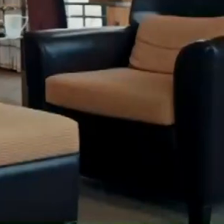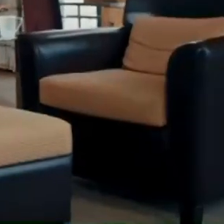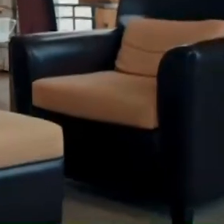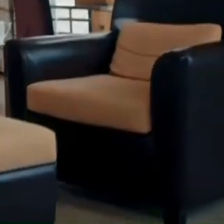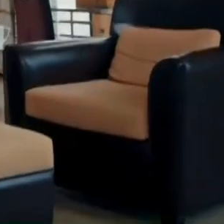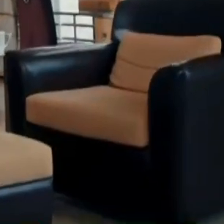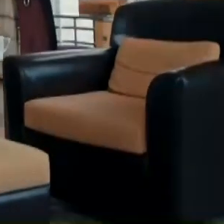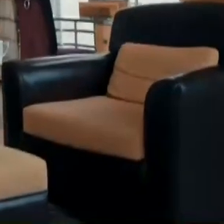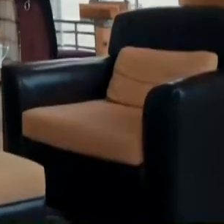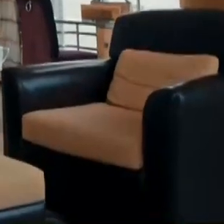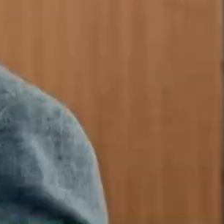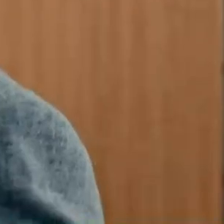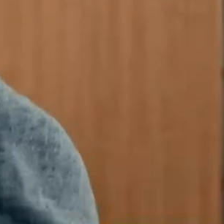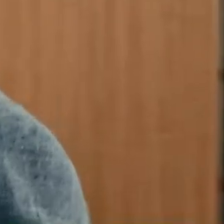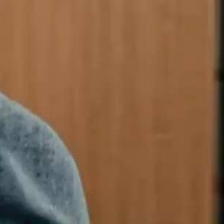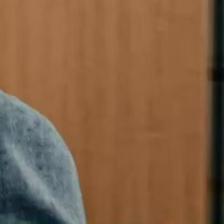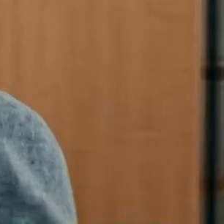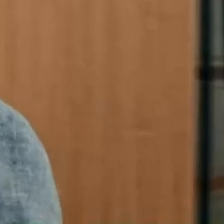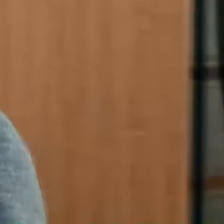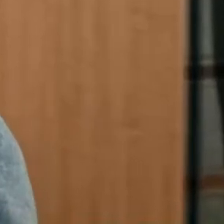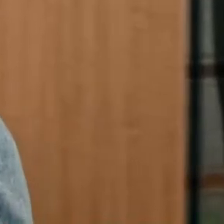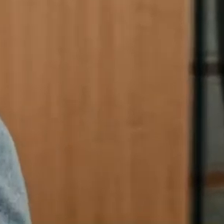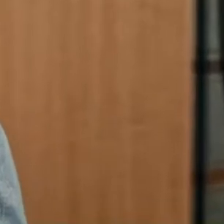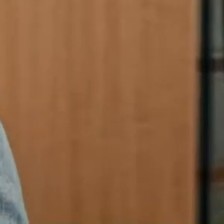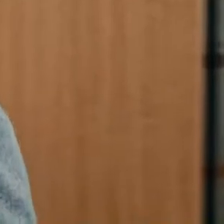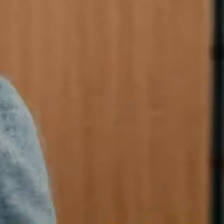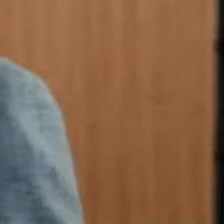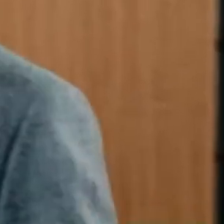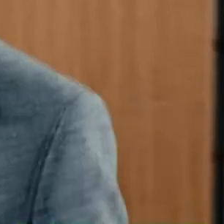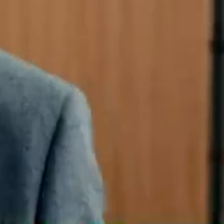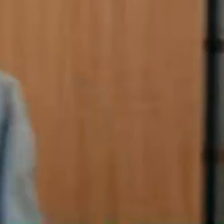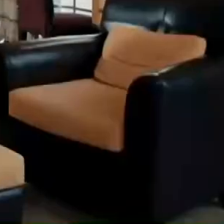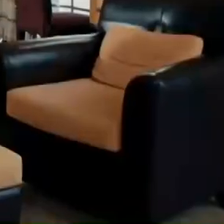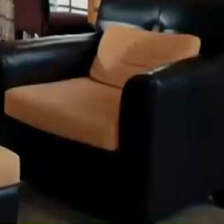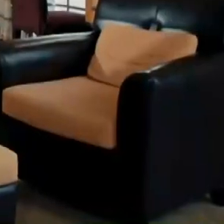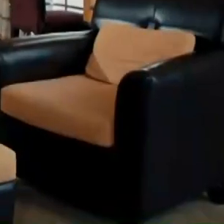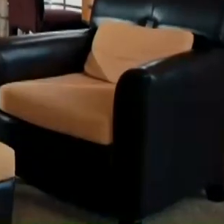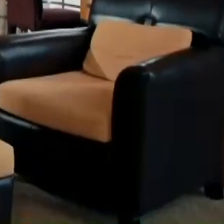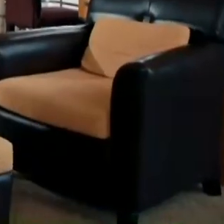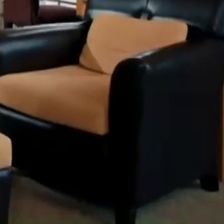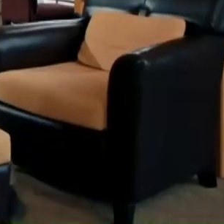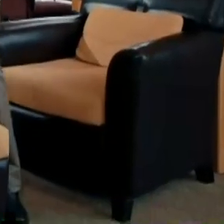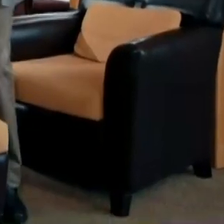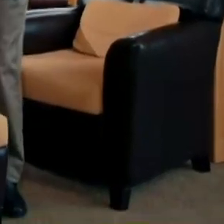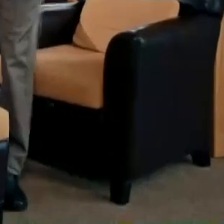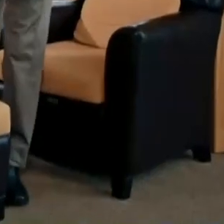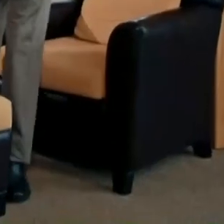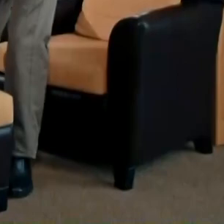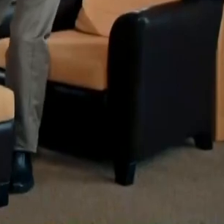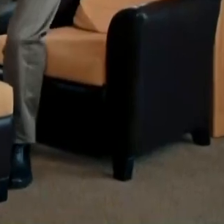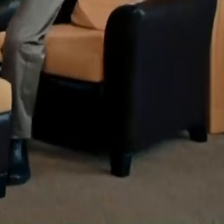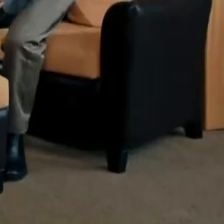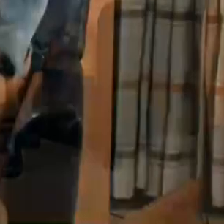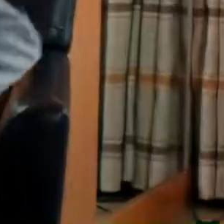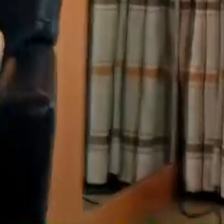Yıldıray öptüğü iki parmağını Figen'in yanağına dokundurdu. Figen uzaklaşırken Yıldıray arkasından bakıp tekrar oturdu koltuğuna. Açık gri